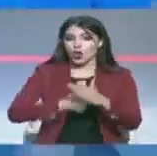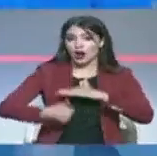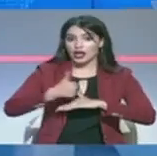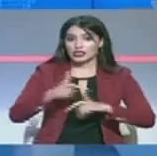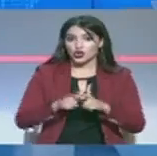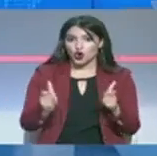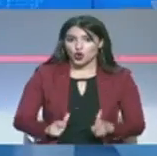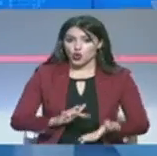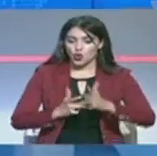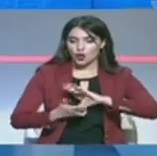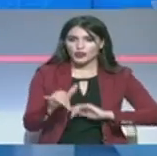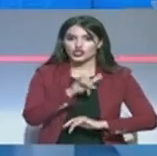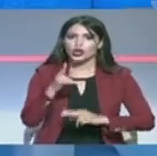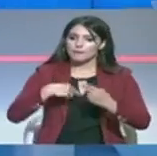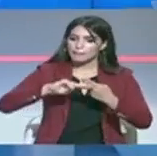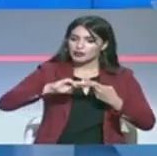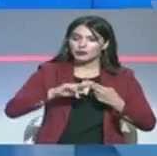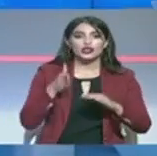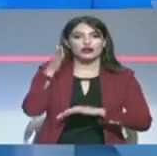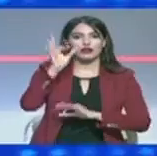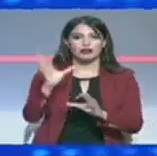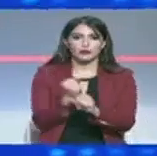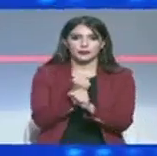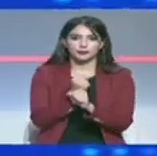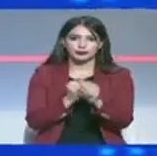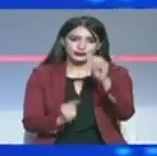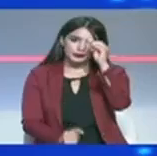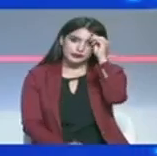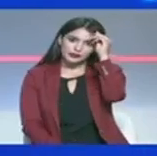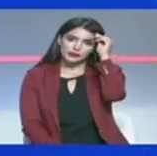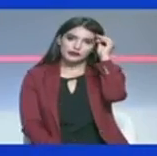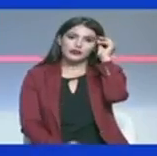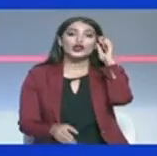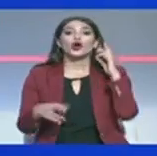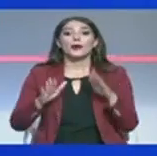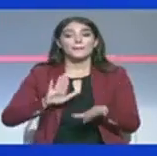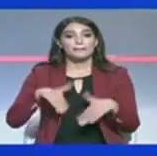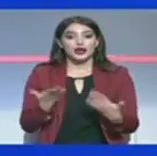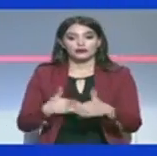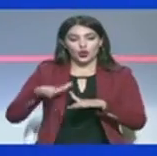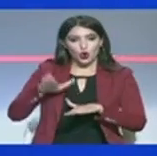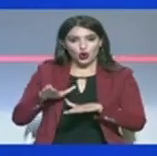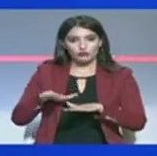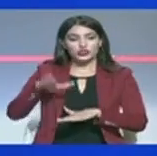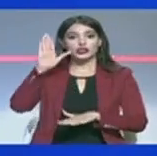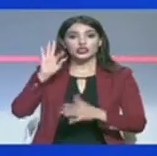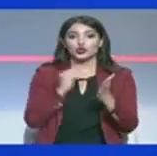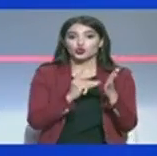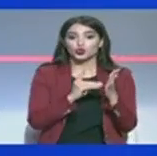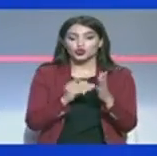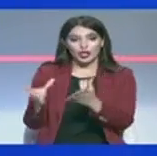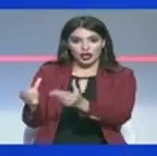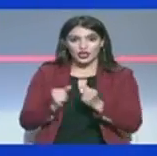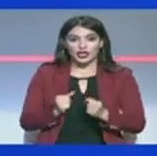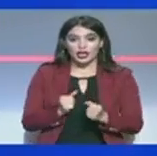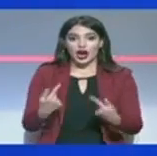أنه لن يثنيه عن الاستجابة لاستحقاقاته. وبعد أن أدى أمس اليمين الدستورية تسلم رئيس الحكومة